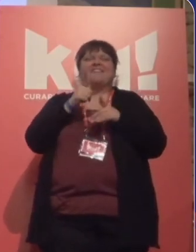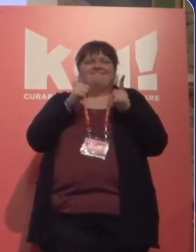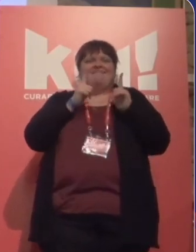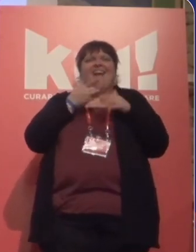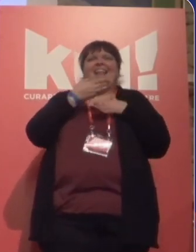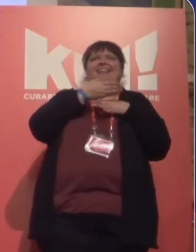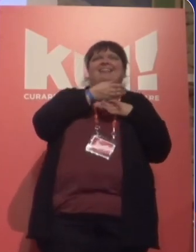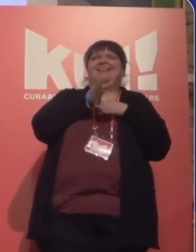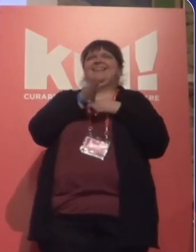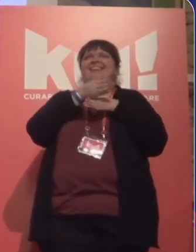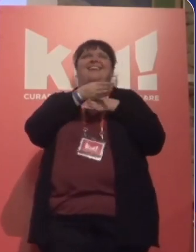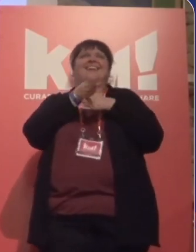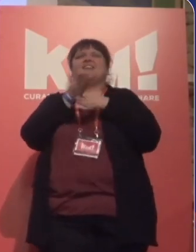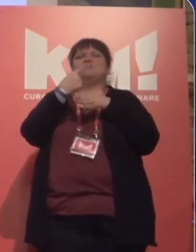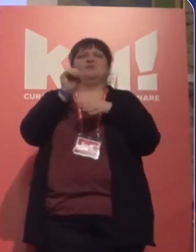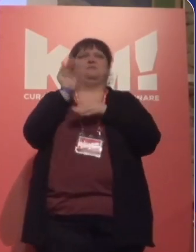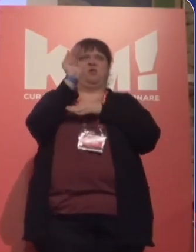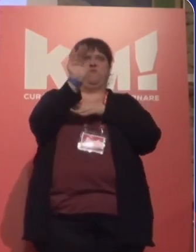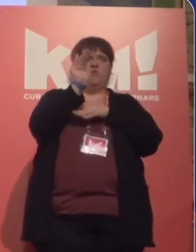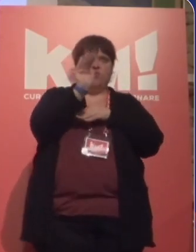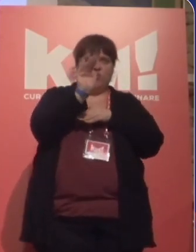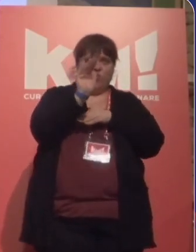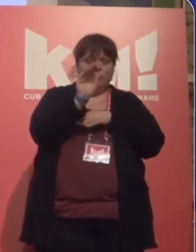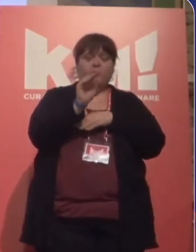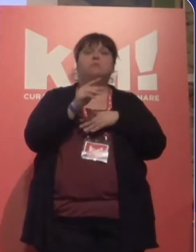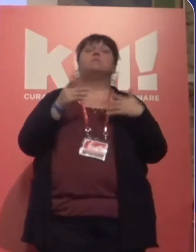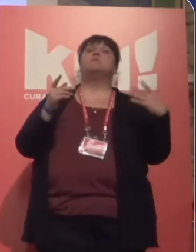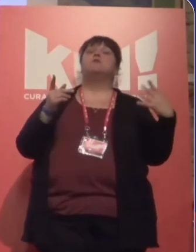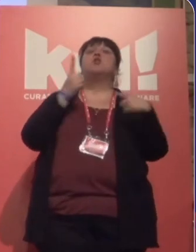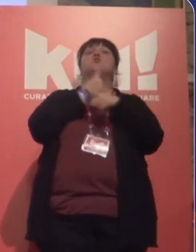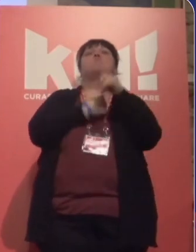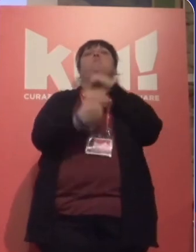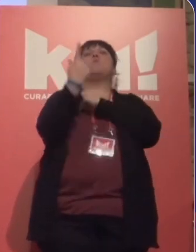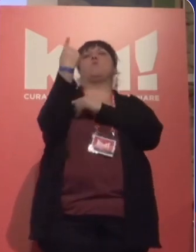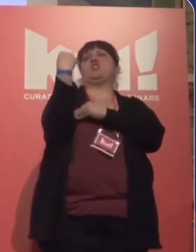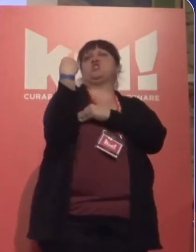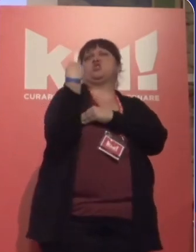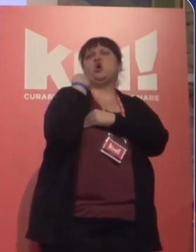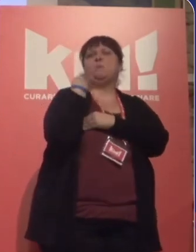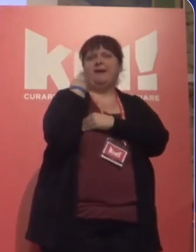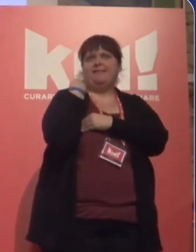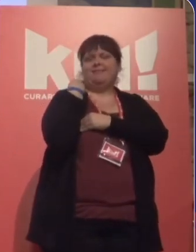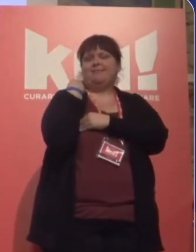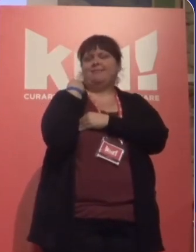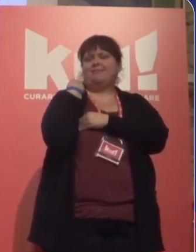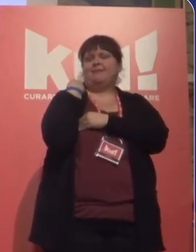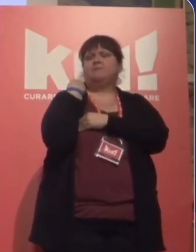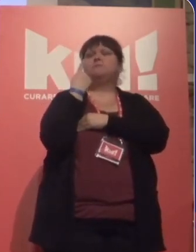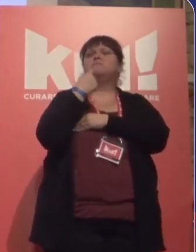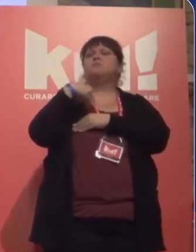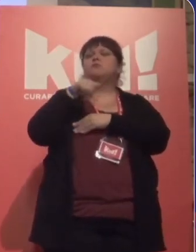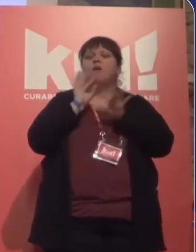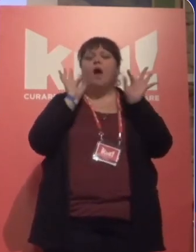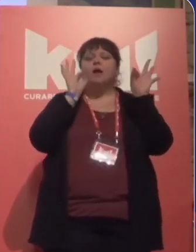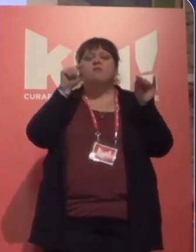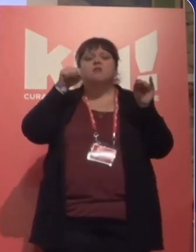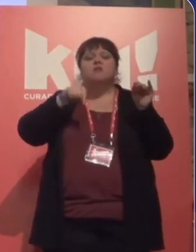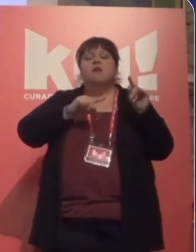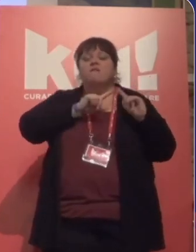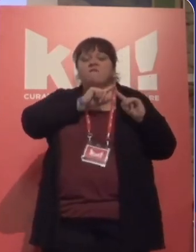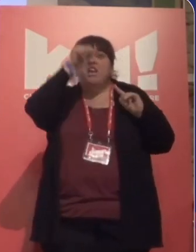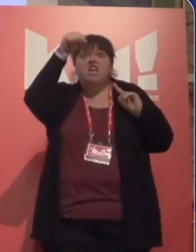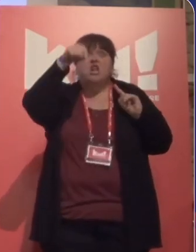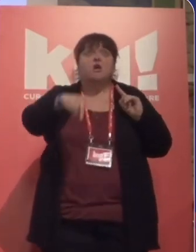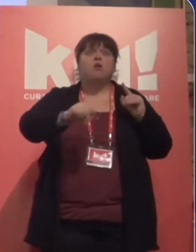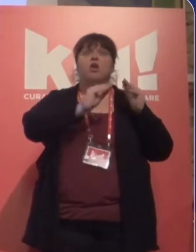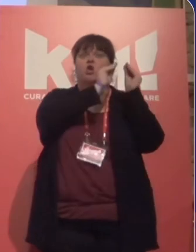come siamo arrivati fin qui certo vi è un gigantesco tasso di imprevedibilità sugli